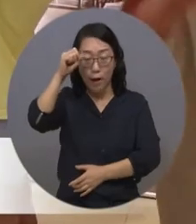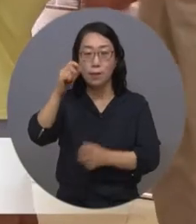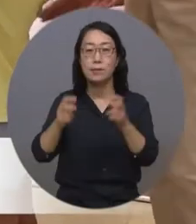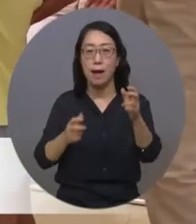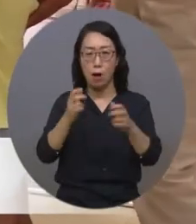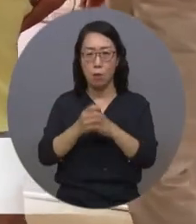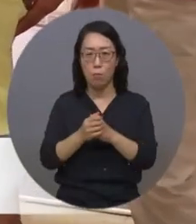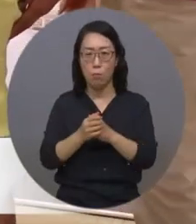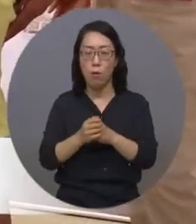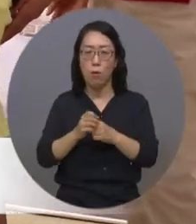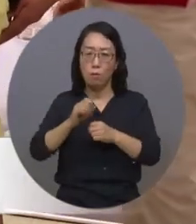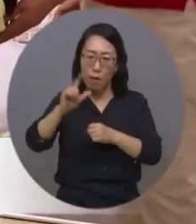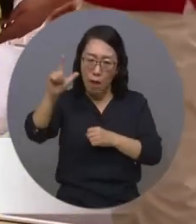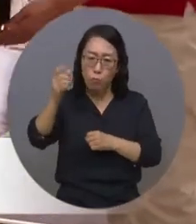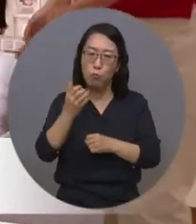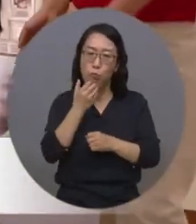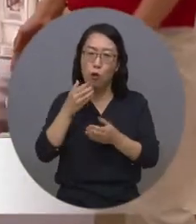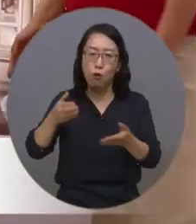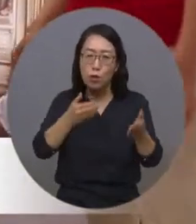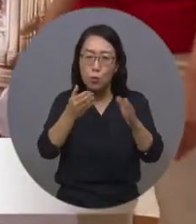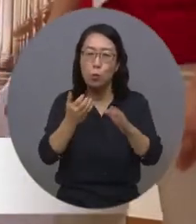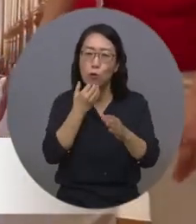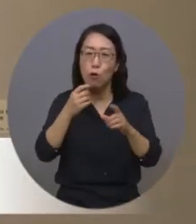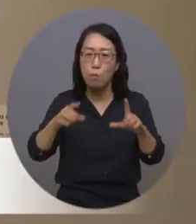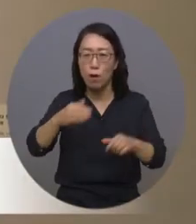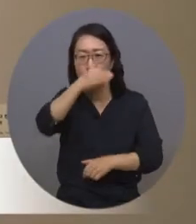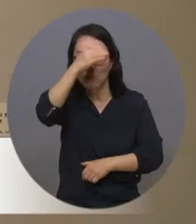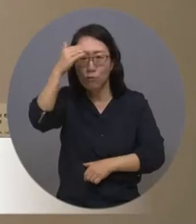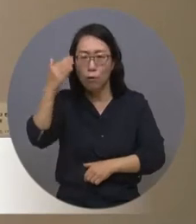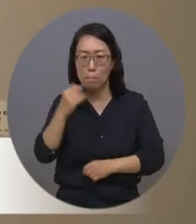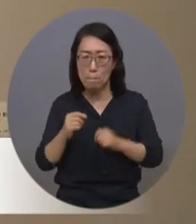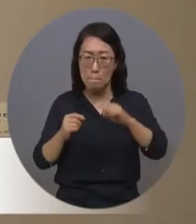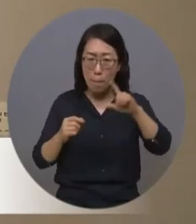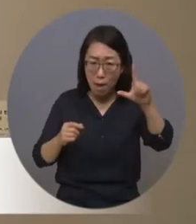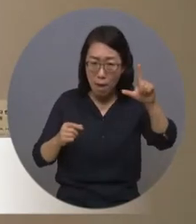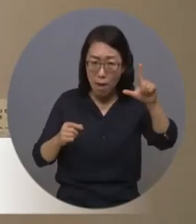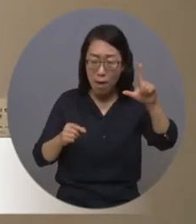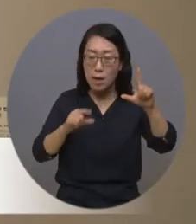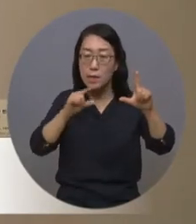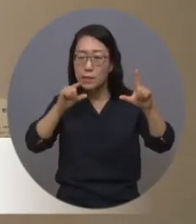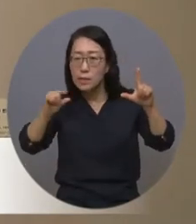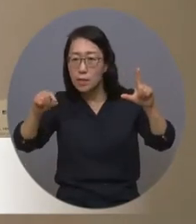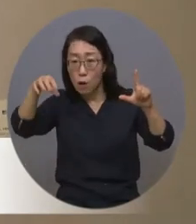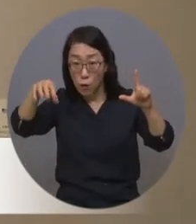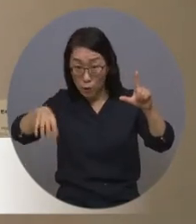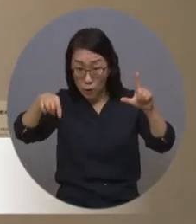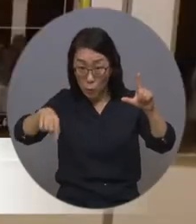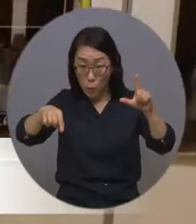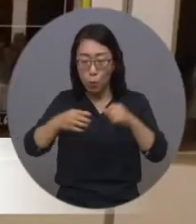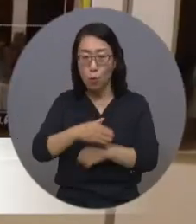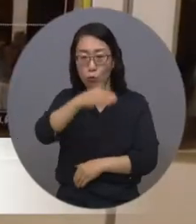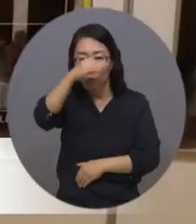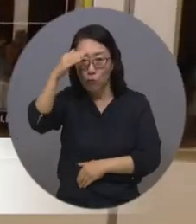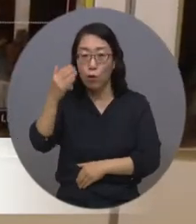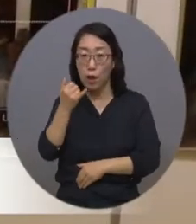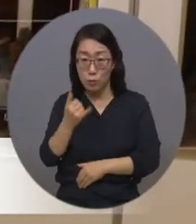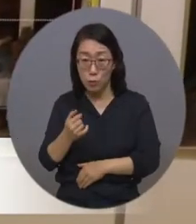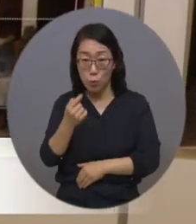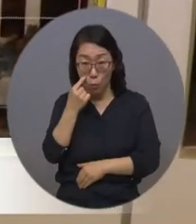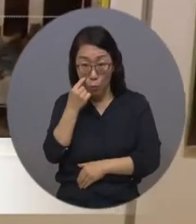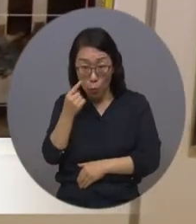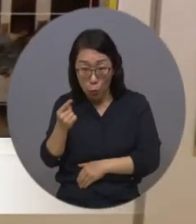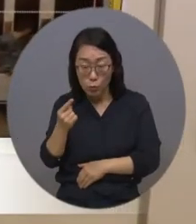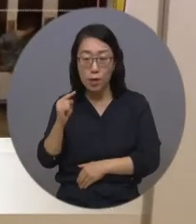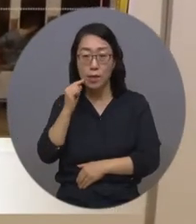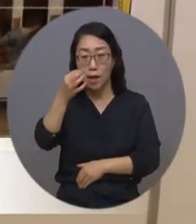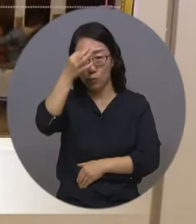수도권에 집중된 수준 높은 전시 프로그램을 지역민에게 시각예술 분야의 기회를